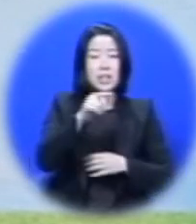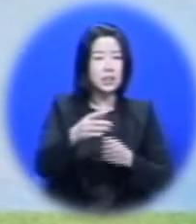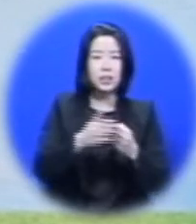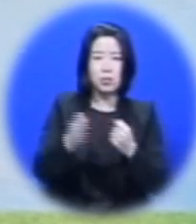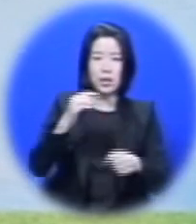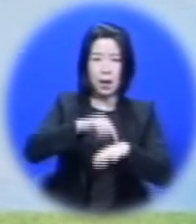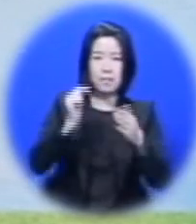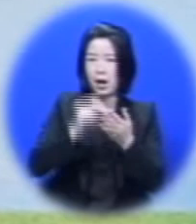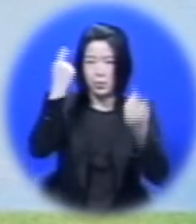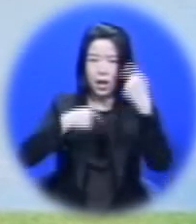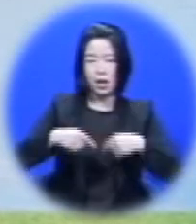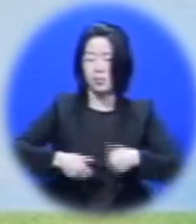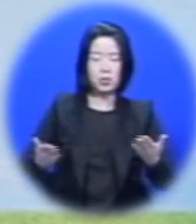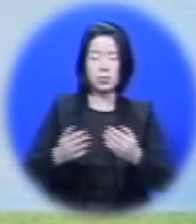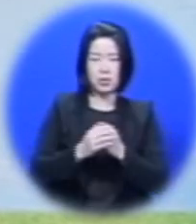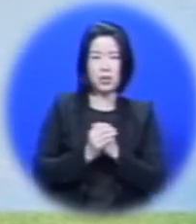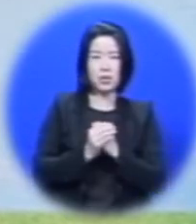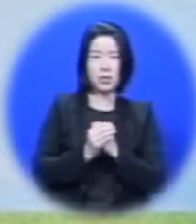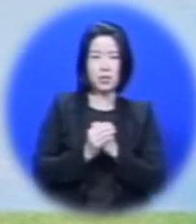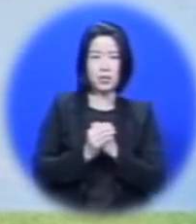때문에 마음 상할 것도 없습니다.